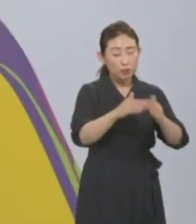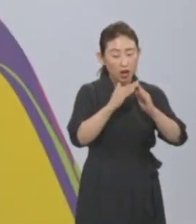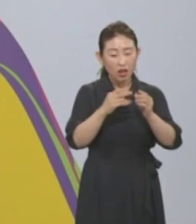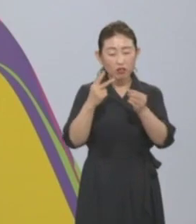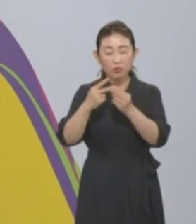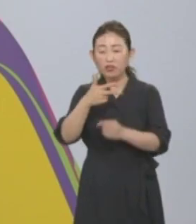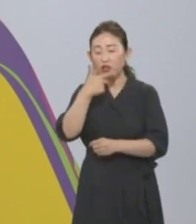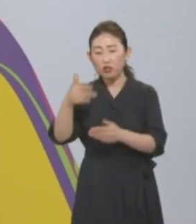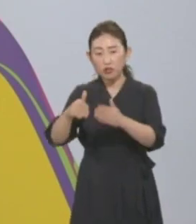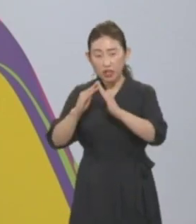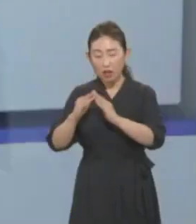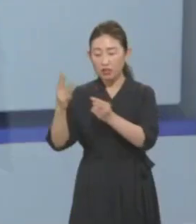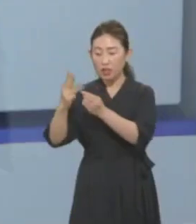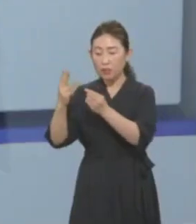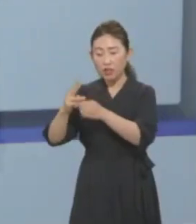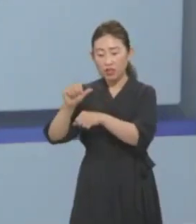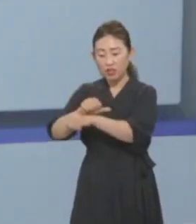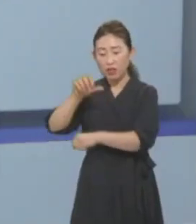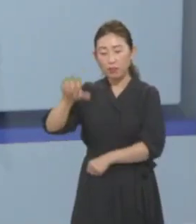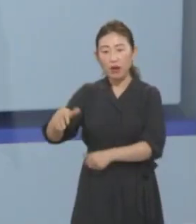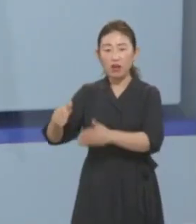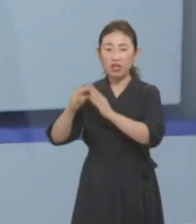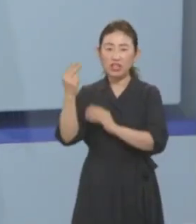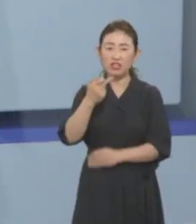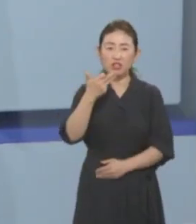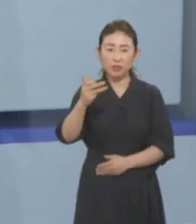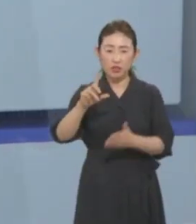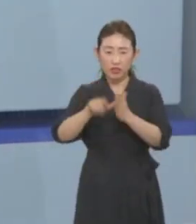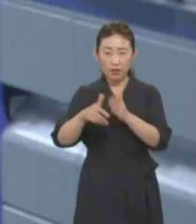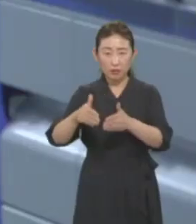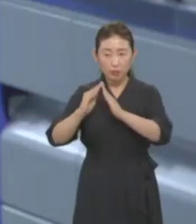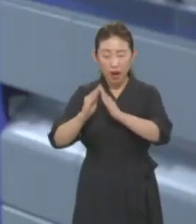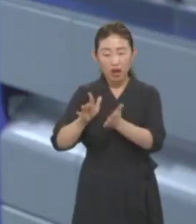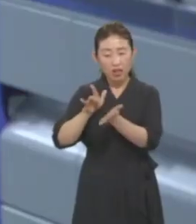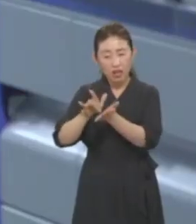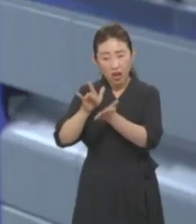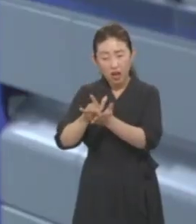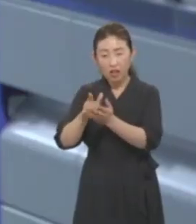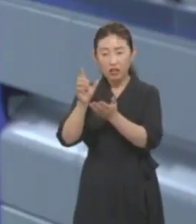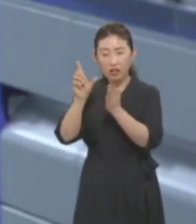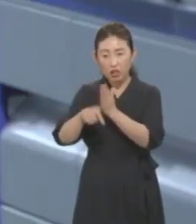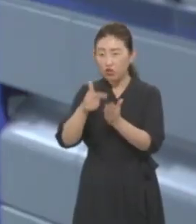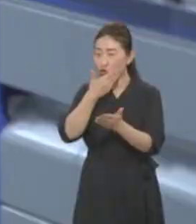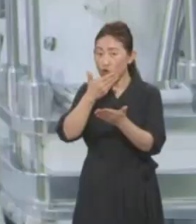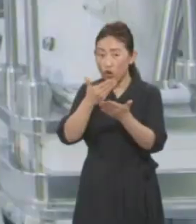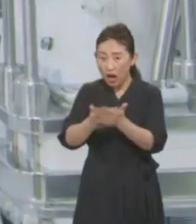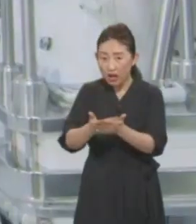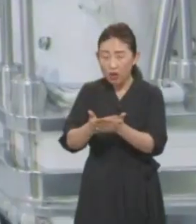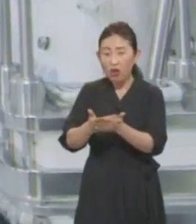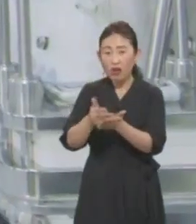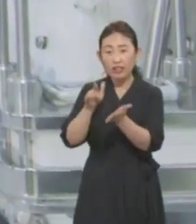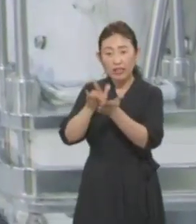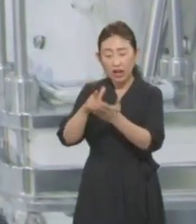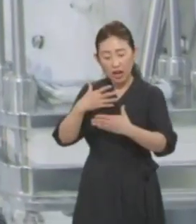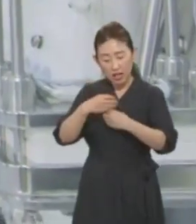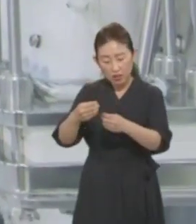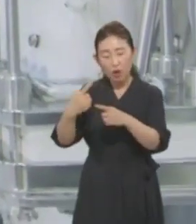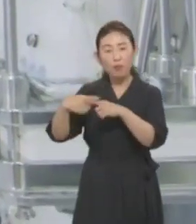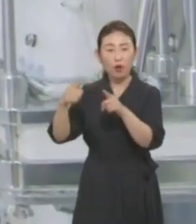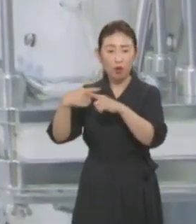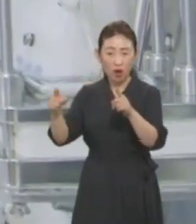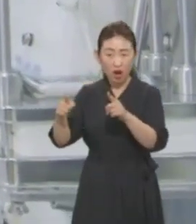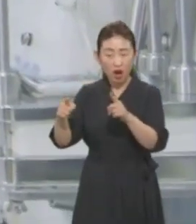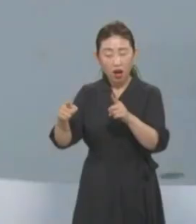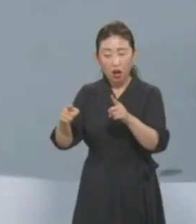연구소로 2018년 아시아 지역에 처음으로 문을 열었는데 약물 개발 과정에서 중요한 단계인 바이오 의약품 안전성